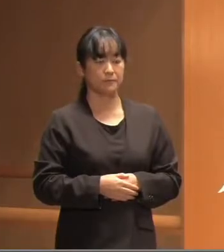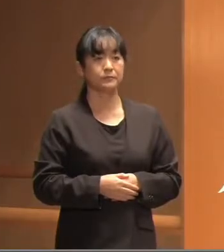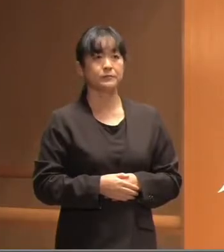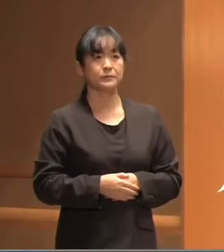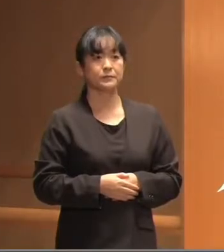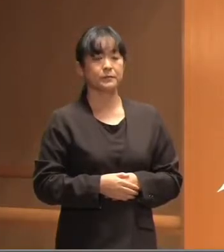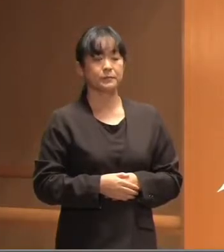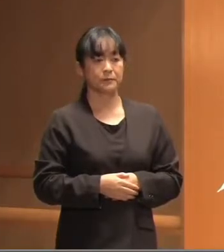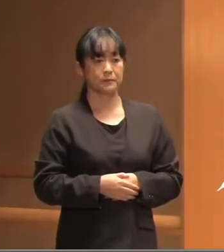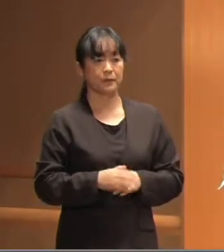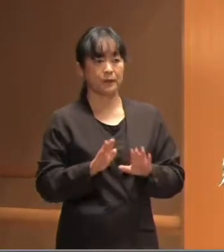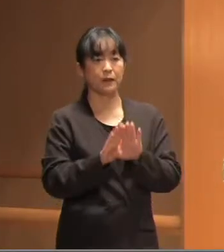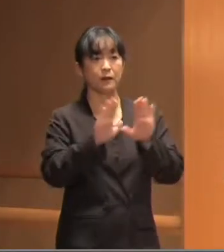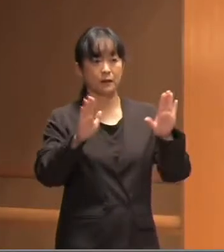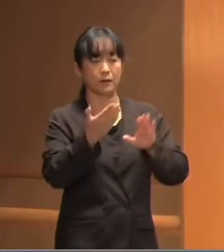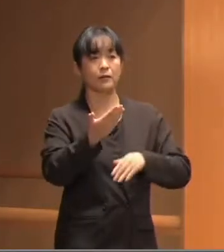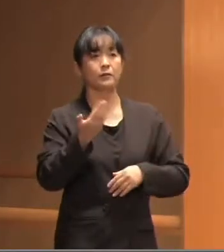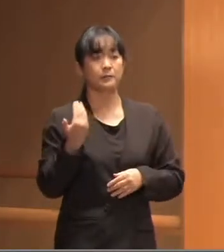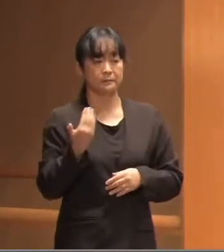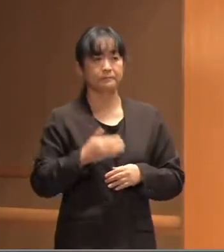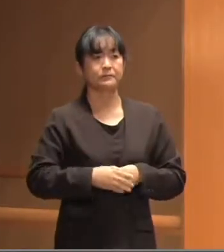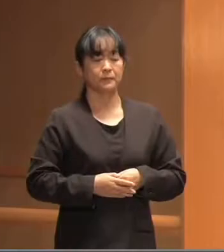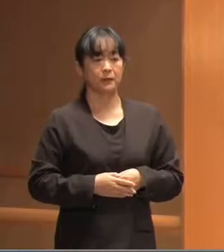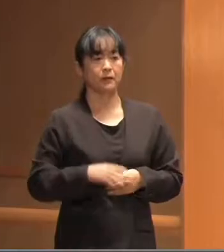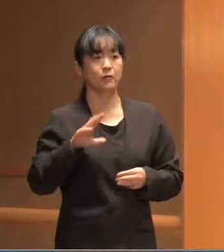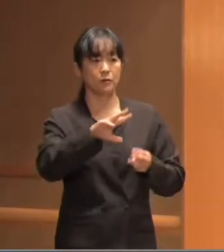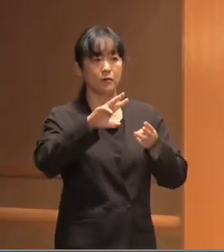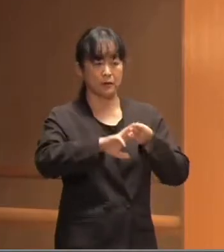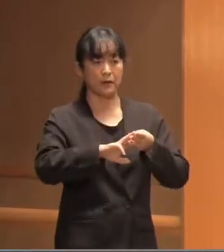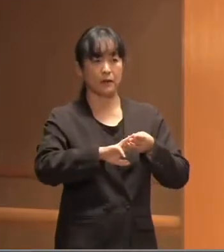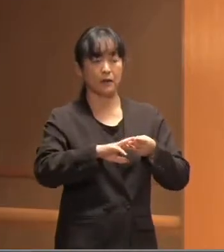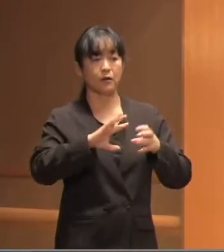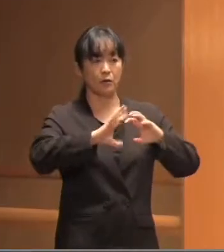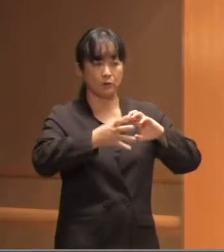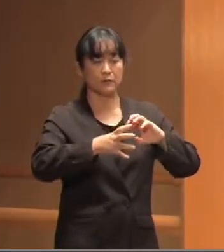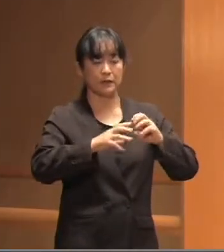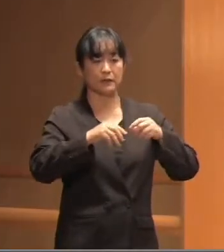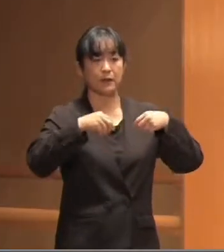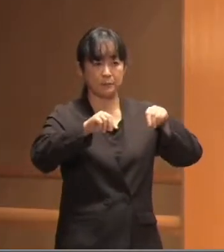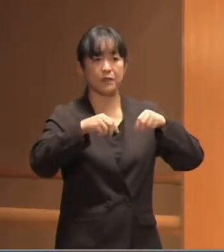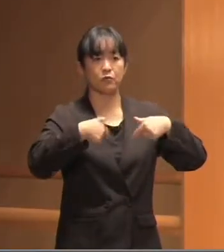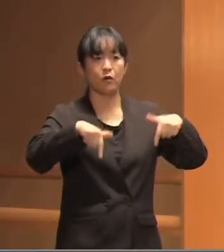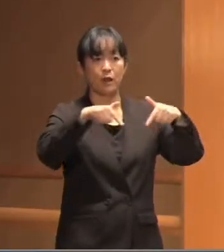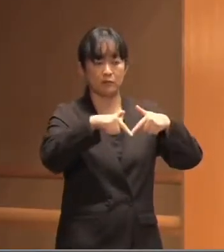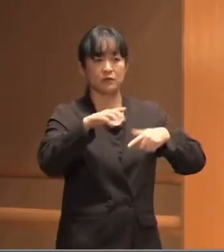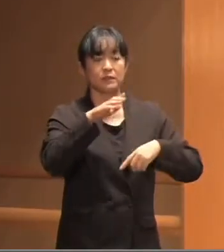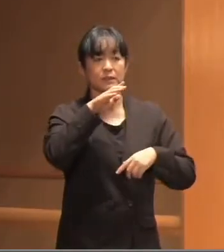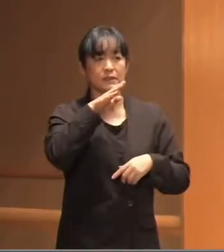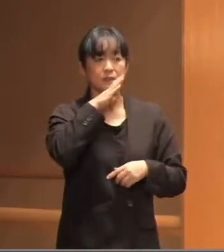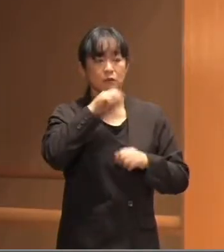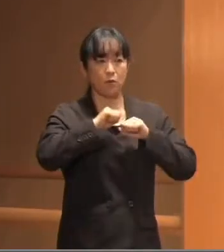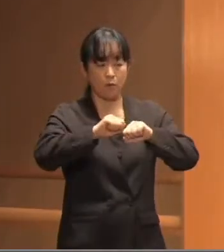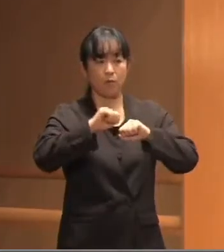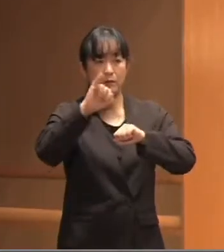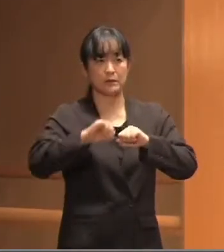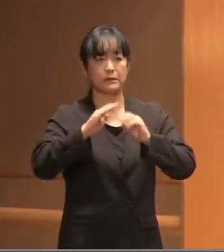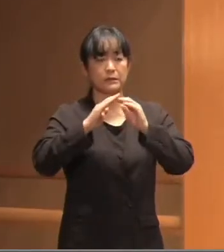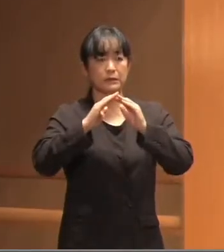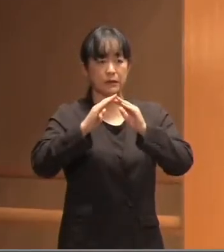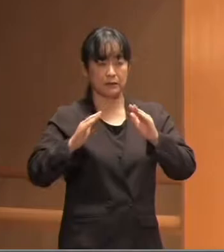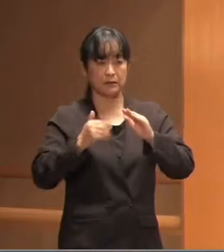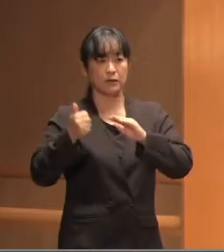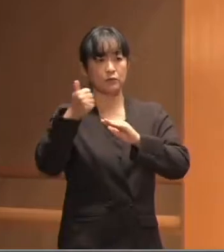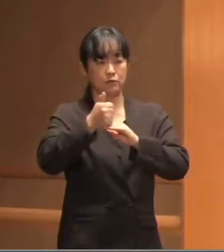それでは開会に先立ちまして、トヨタ国際紙フォーラム実行委員会会長でござい